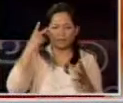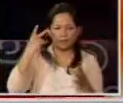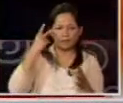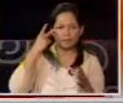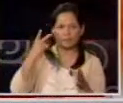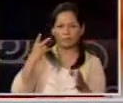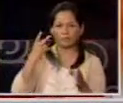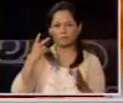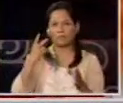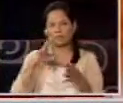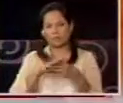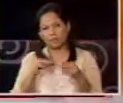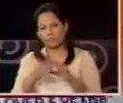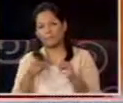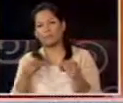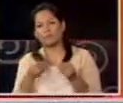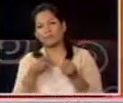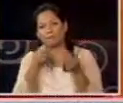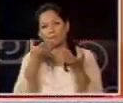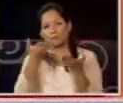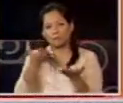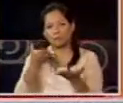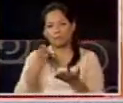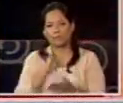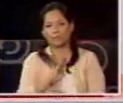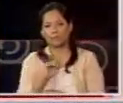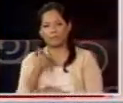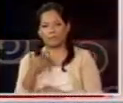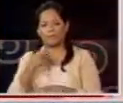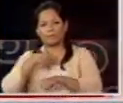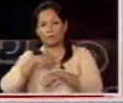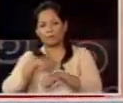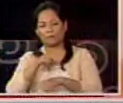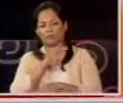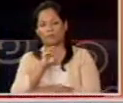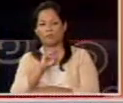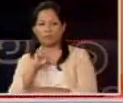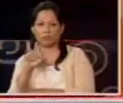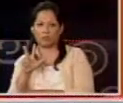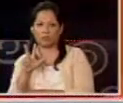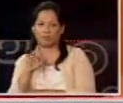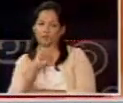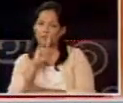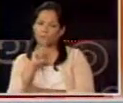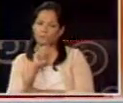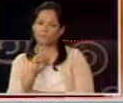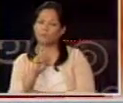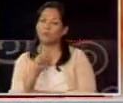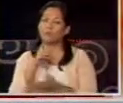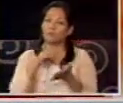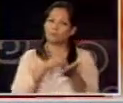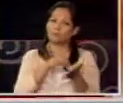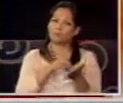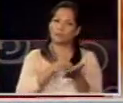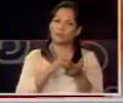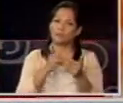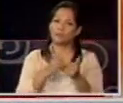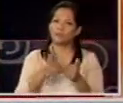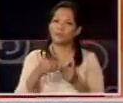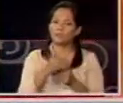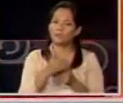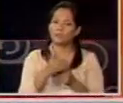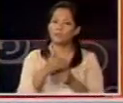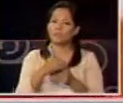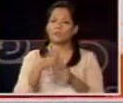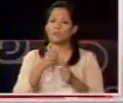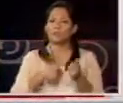trust for Basa Gidote. Nung mga panahon po yun, ng 2003 na tinanong ninyo, ay umutang po, nag-advance ang